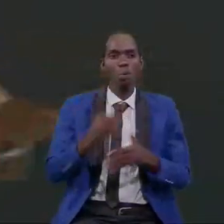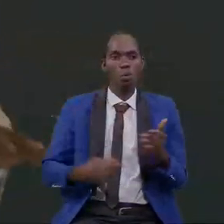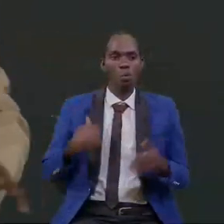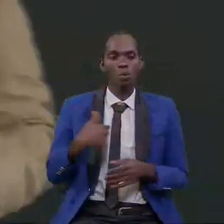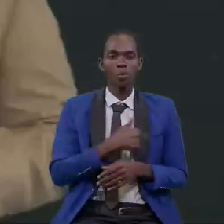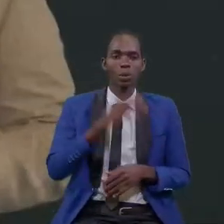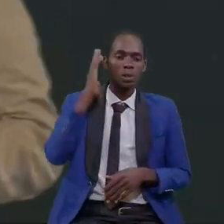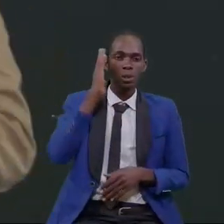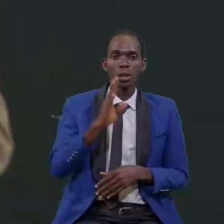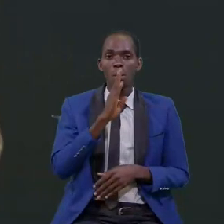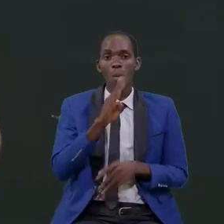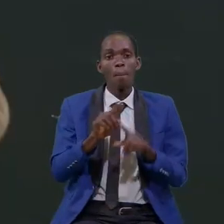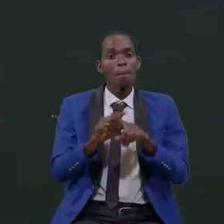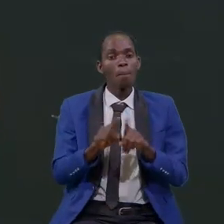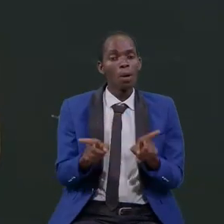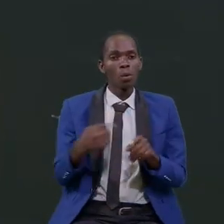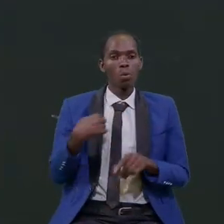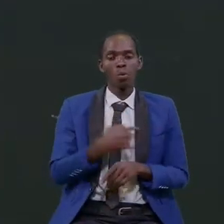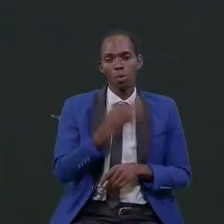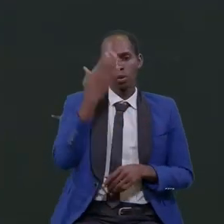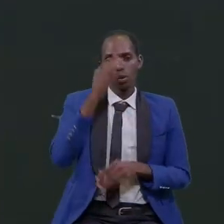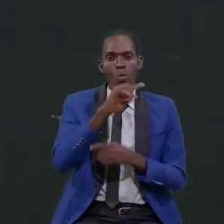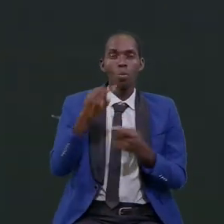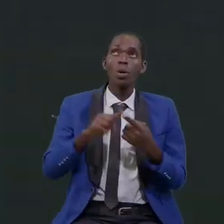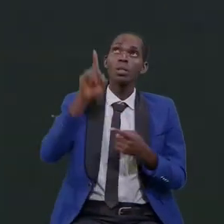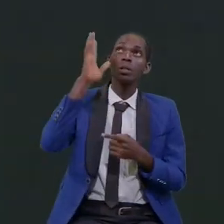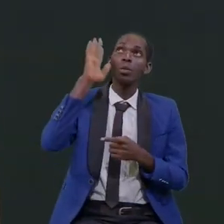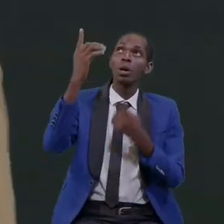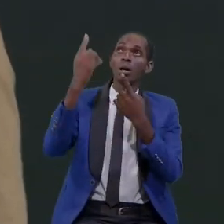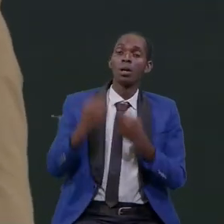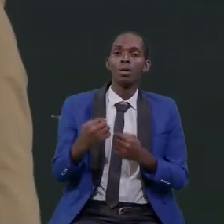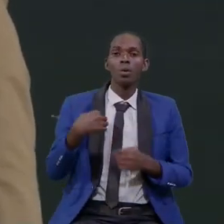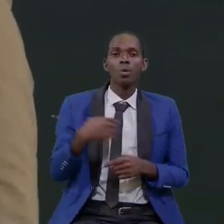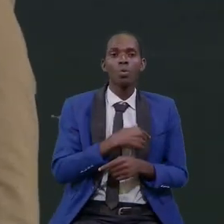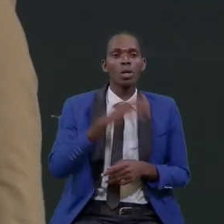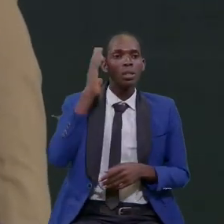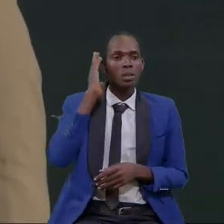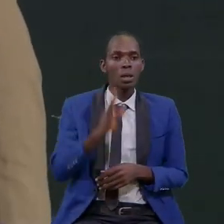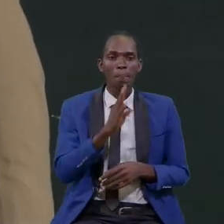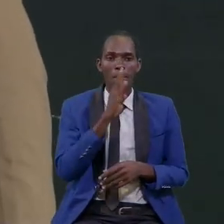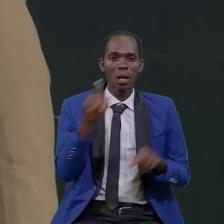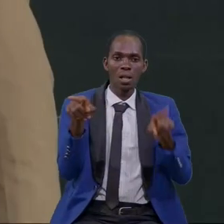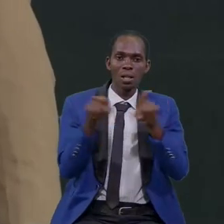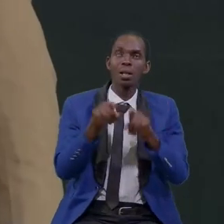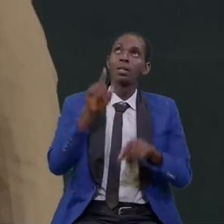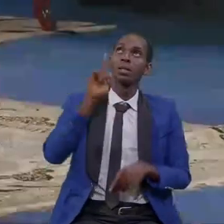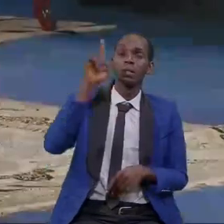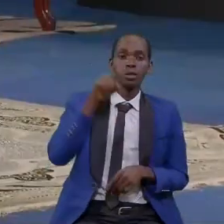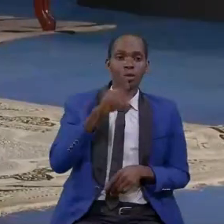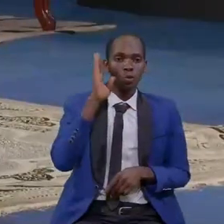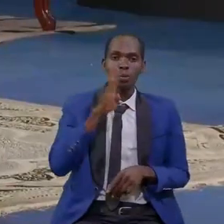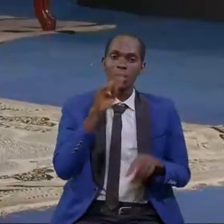savons que lorsque cela sera manifesté, nous serons comme lui. Tu seras comme